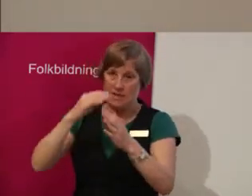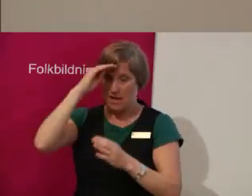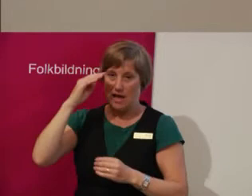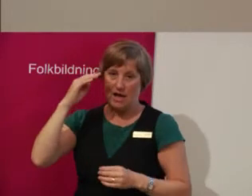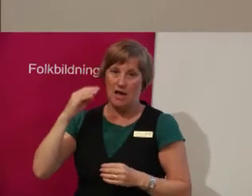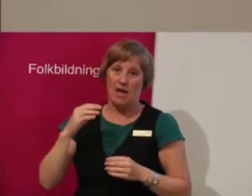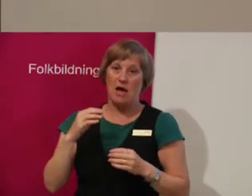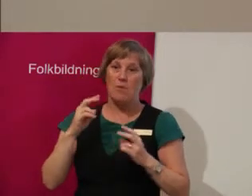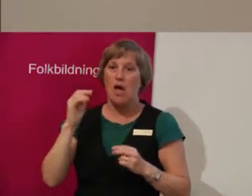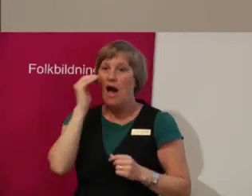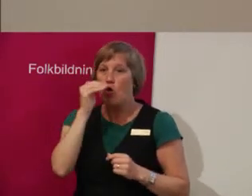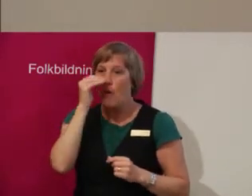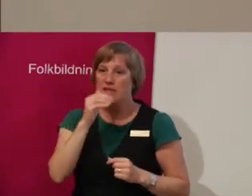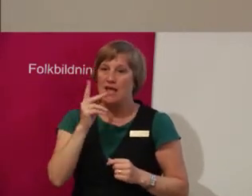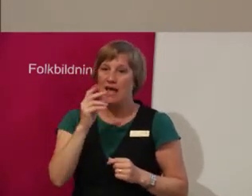Arabisk kalligrafi,